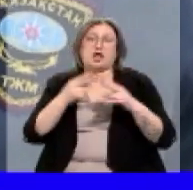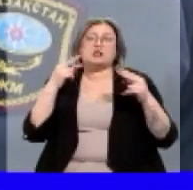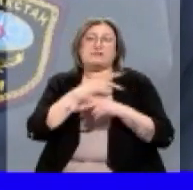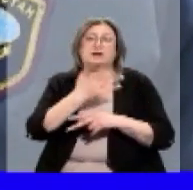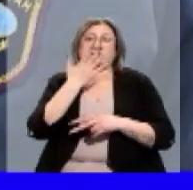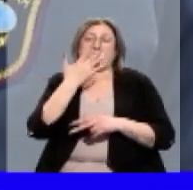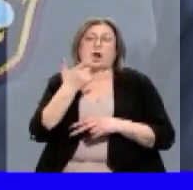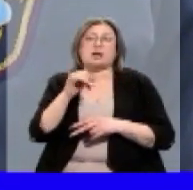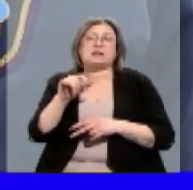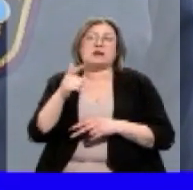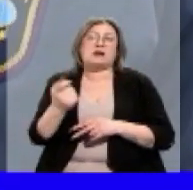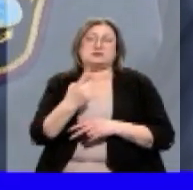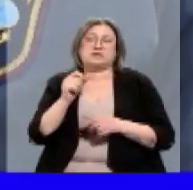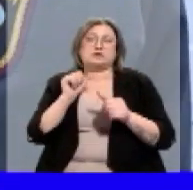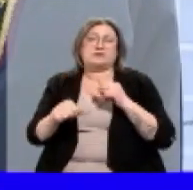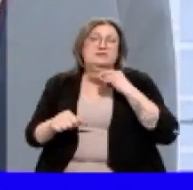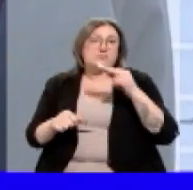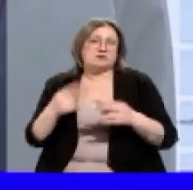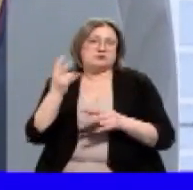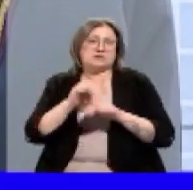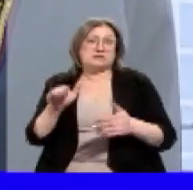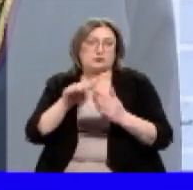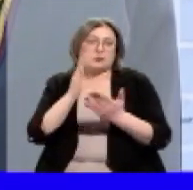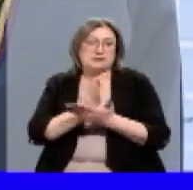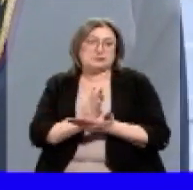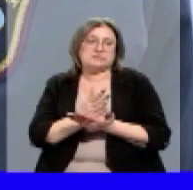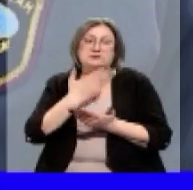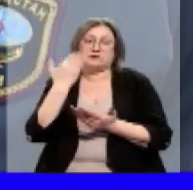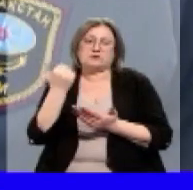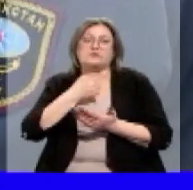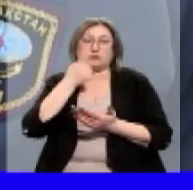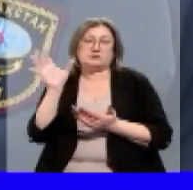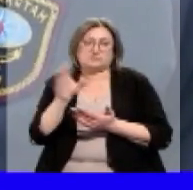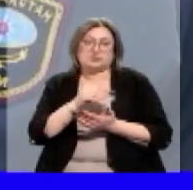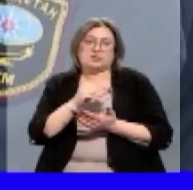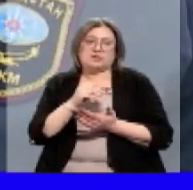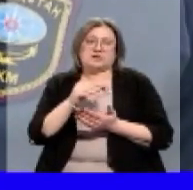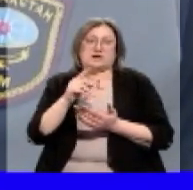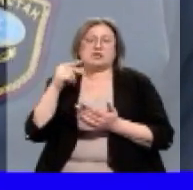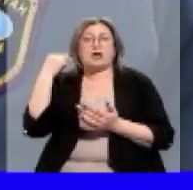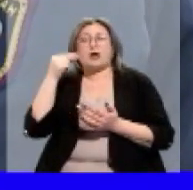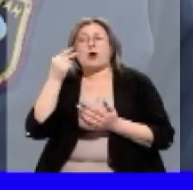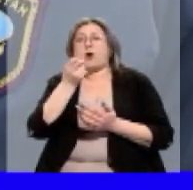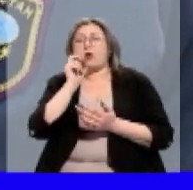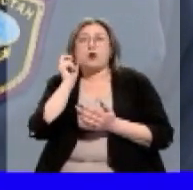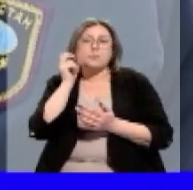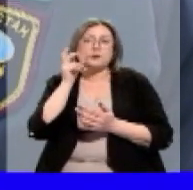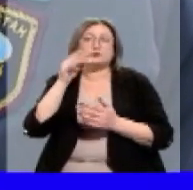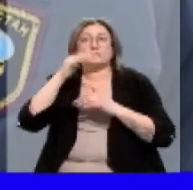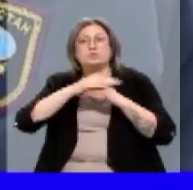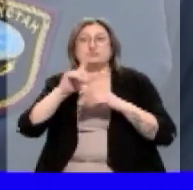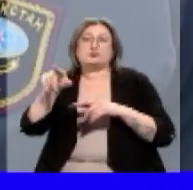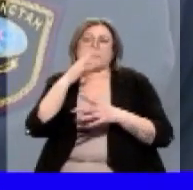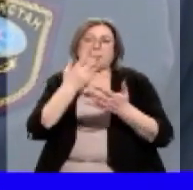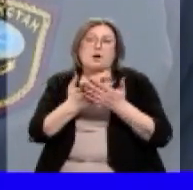отравление угарным газом. Особое внимание уделите. Дети дома есть? Нету. Взрослые? Ну, за обедом, за ужином покажите. Вот агитационный